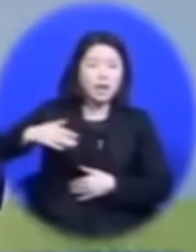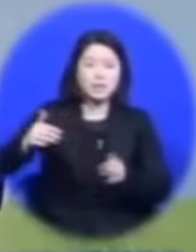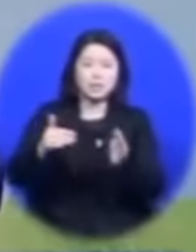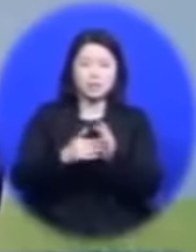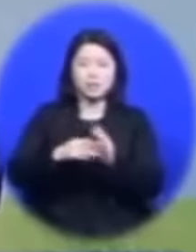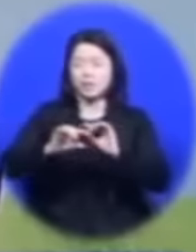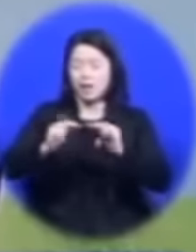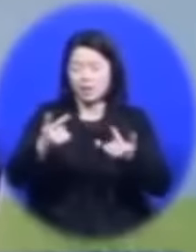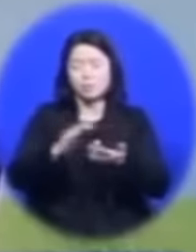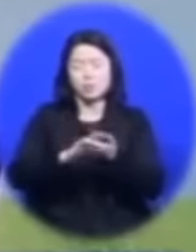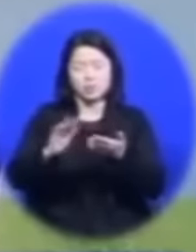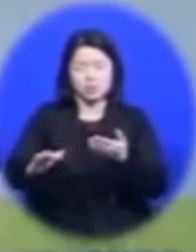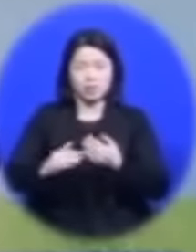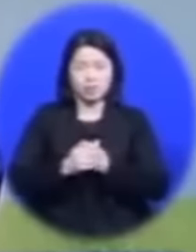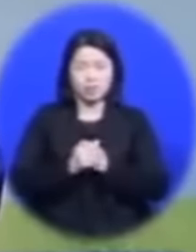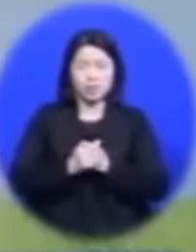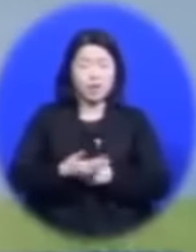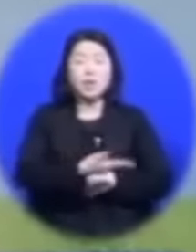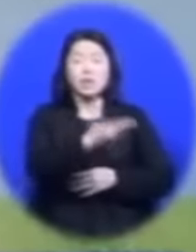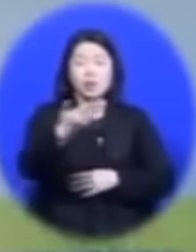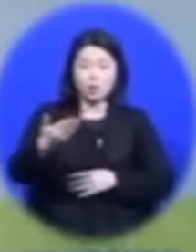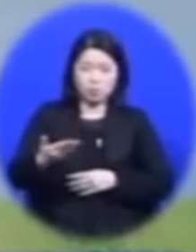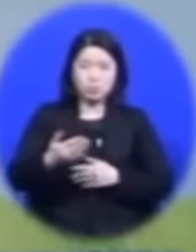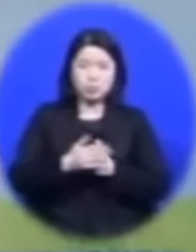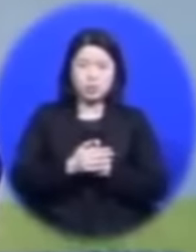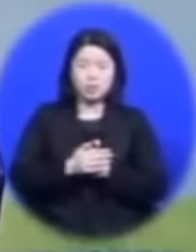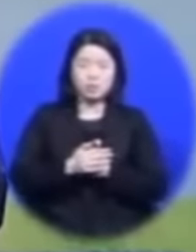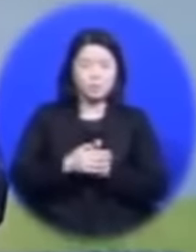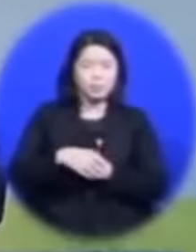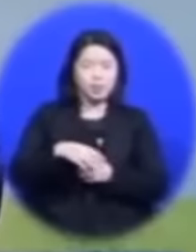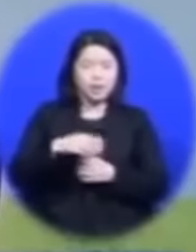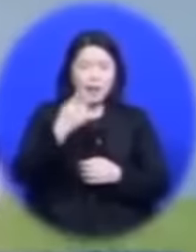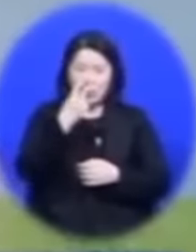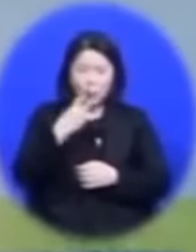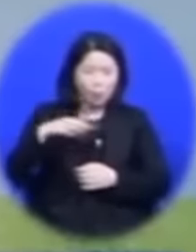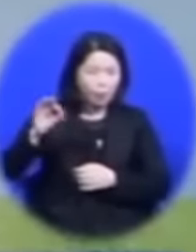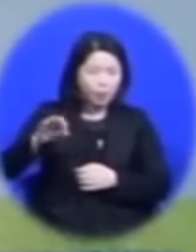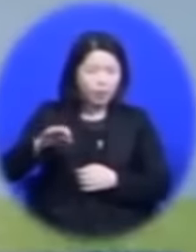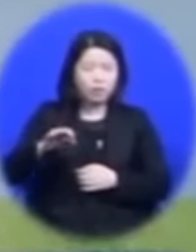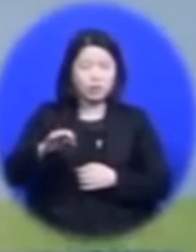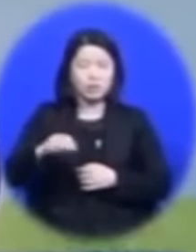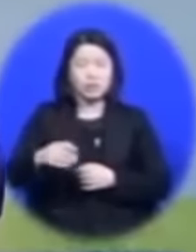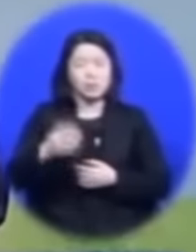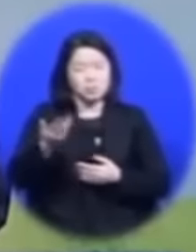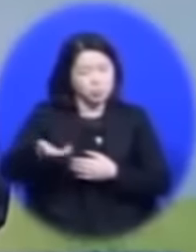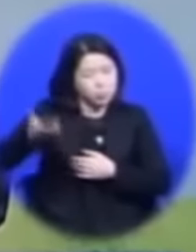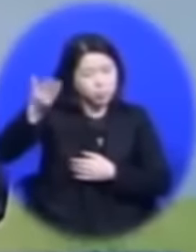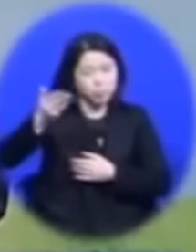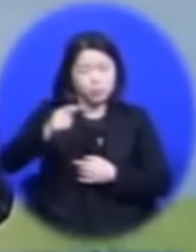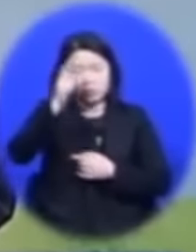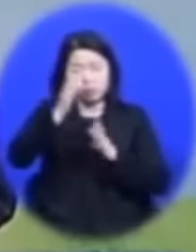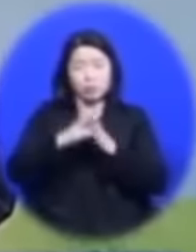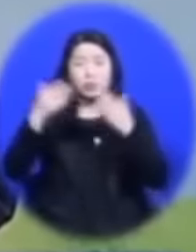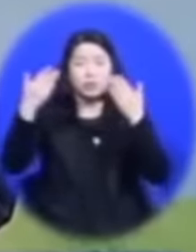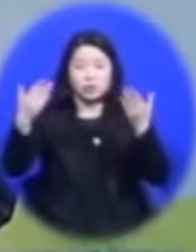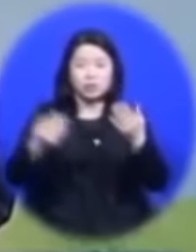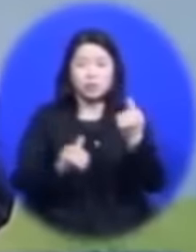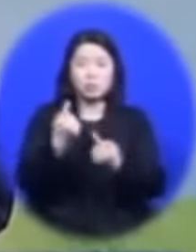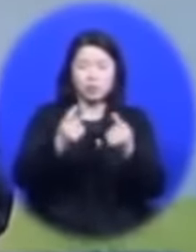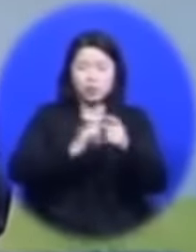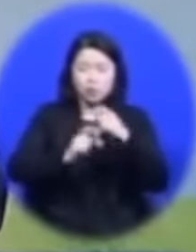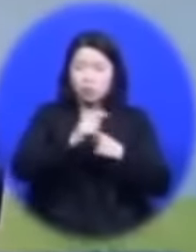아닌 겁니다. 여러분이 유치한 기도를 드리느냐 수준 높은 기도를 드리느냐 하는 것보다 더 중요한